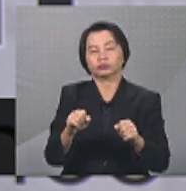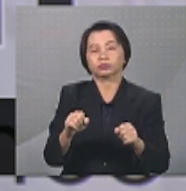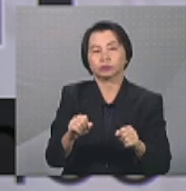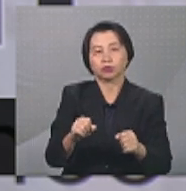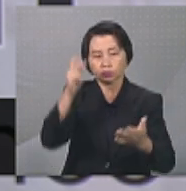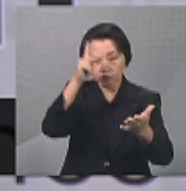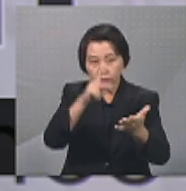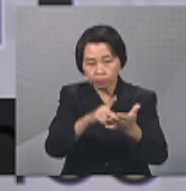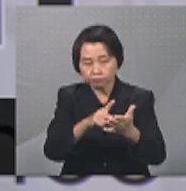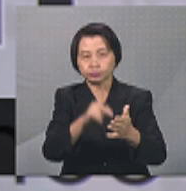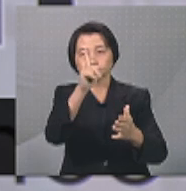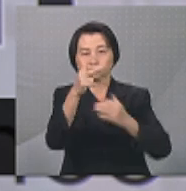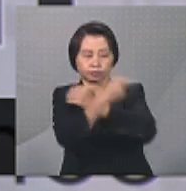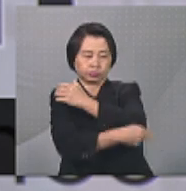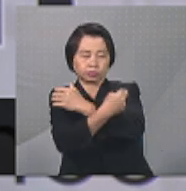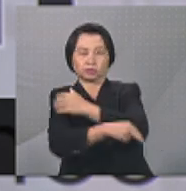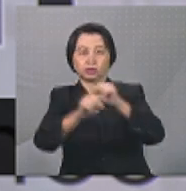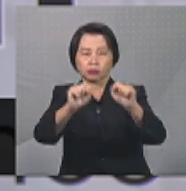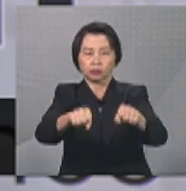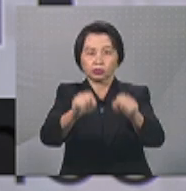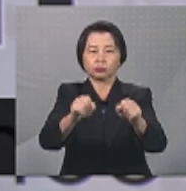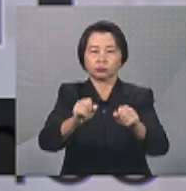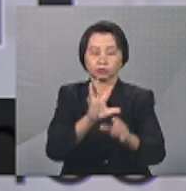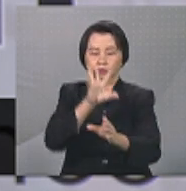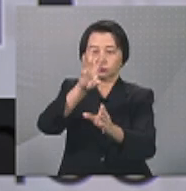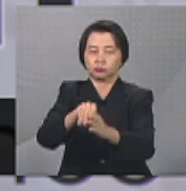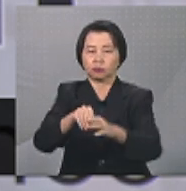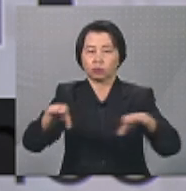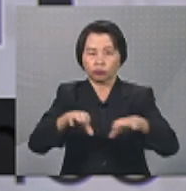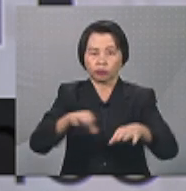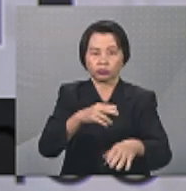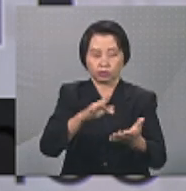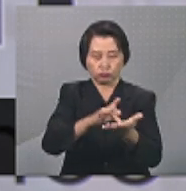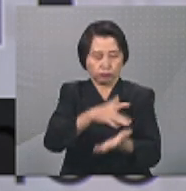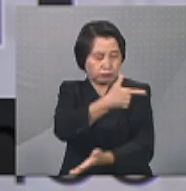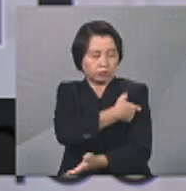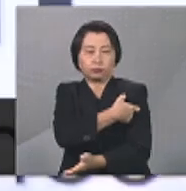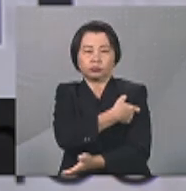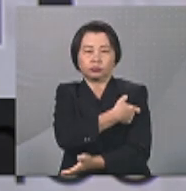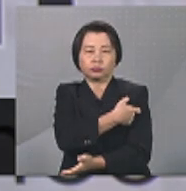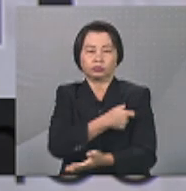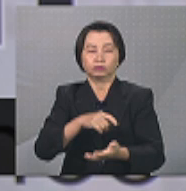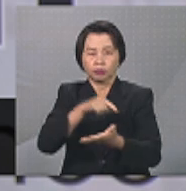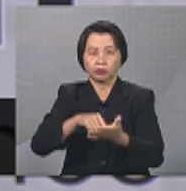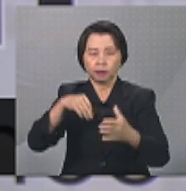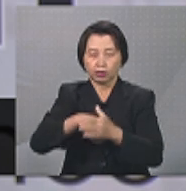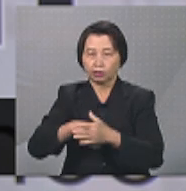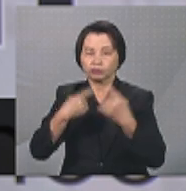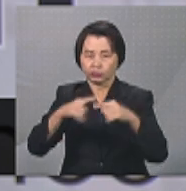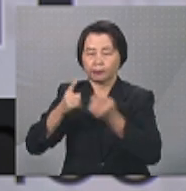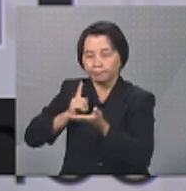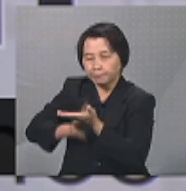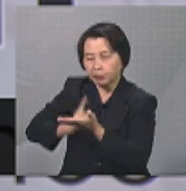dikenal pasti sebagai satu negara yang boleh terlibat dalam pembuatan vaksin tersebut. Jadi ini sedang dalam perbincangan dan